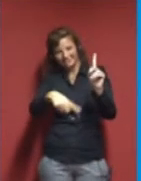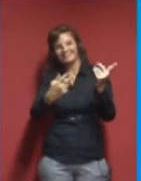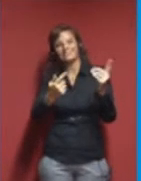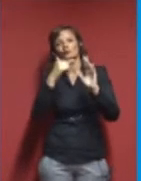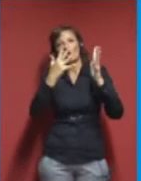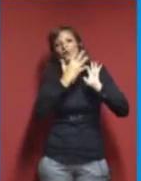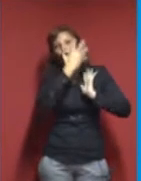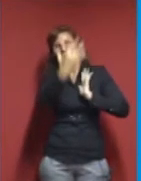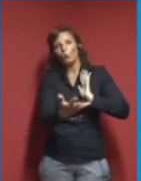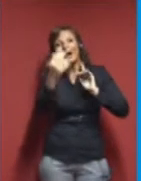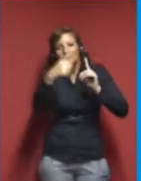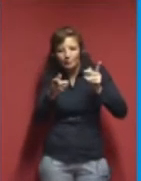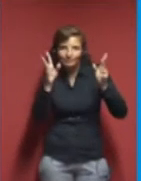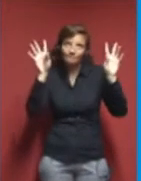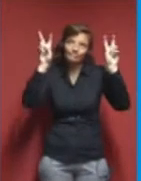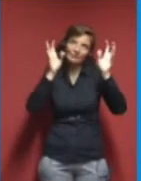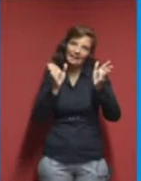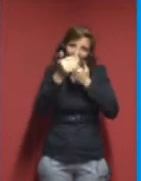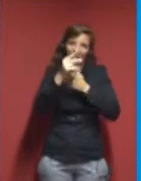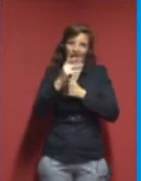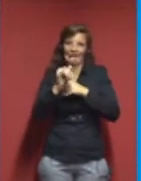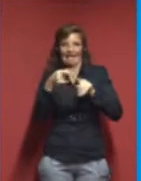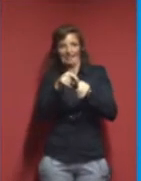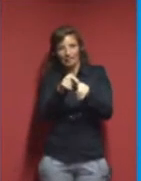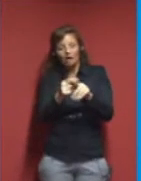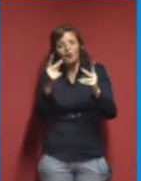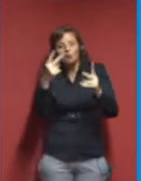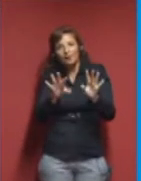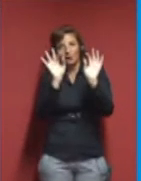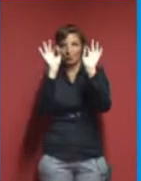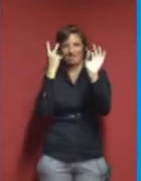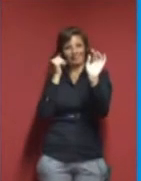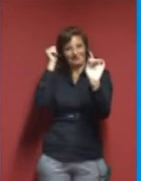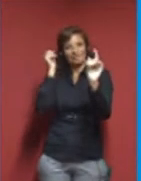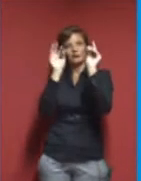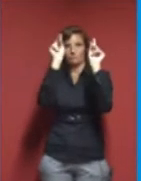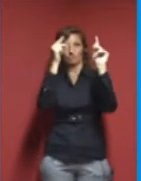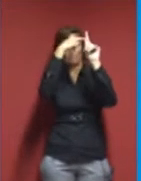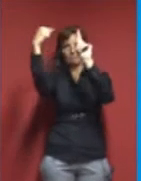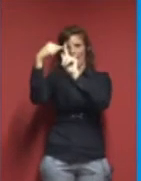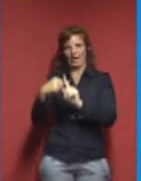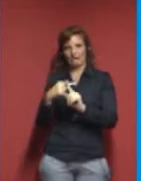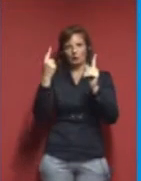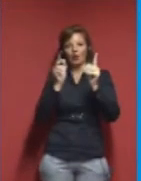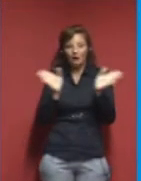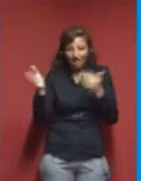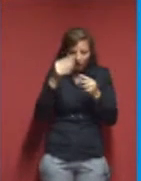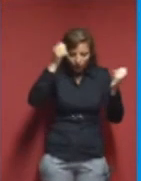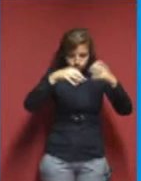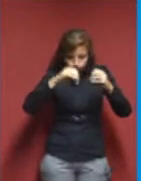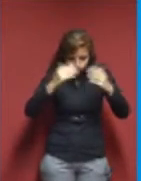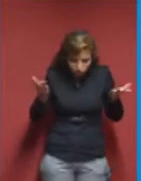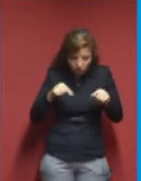di questo kit, diciamo così. Questi sono alcuni dei pezzi che compongono questo kit Lilypad.